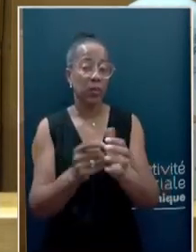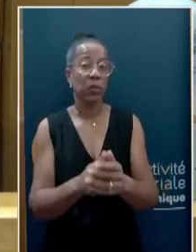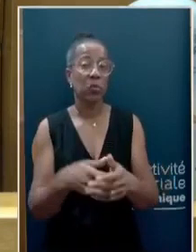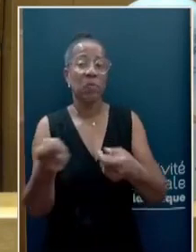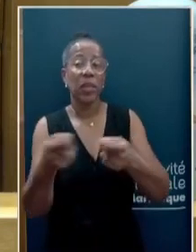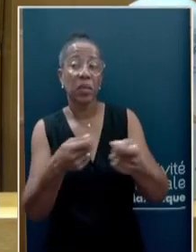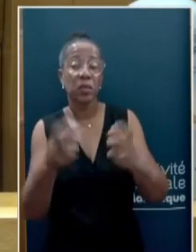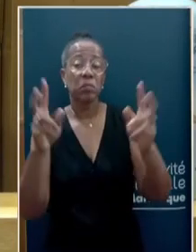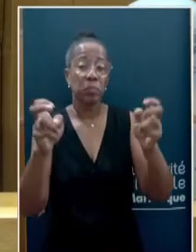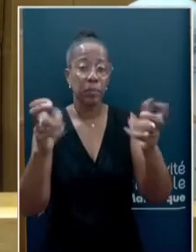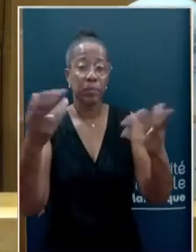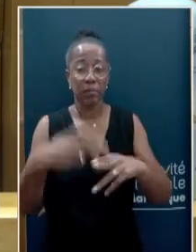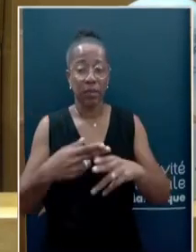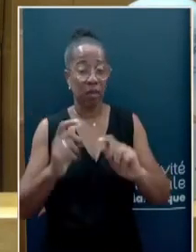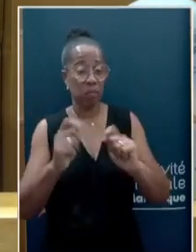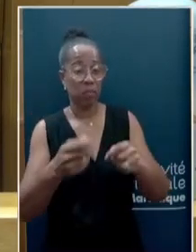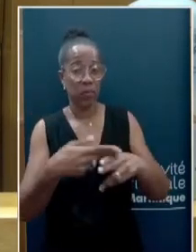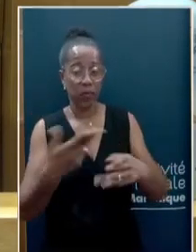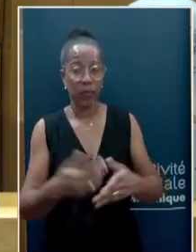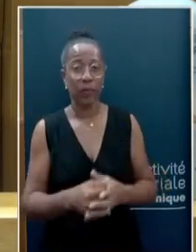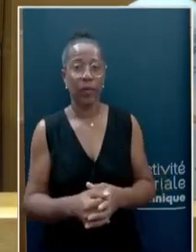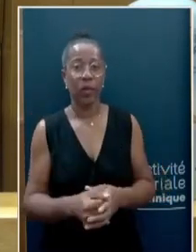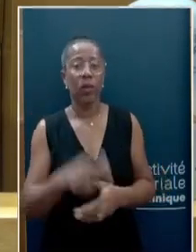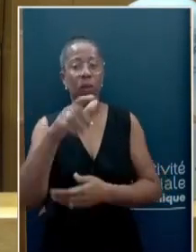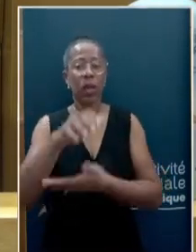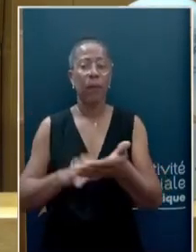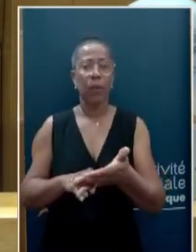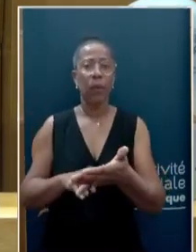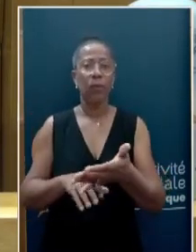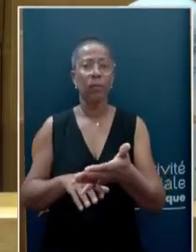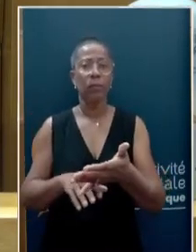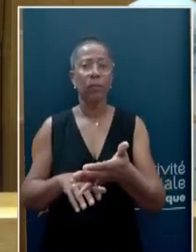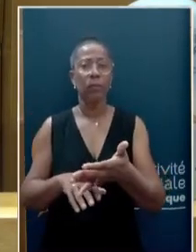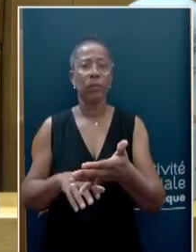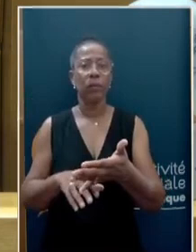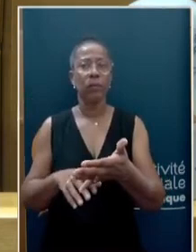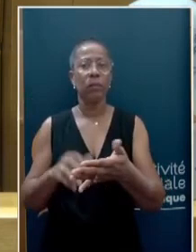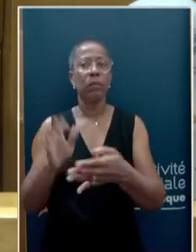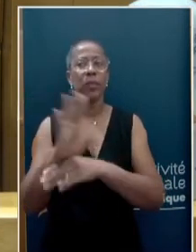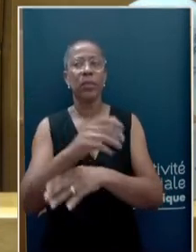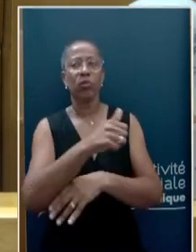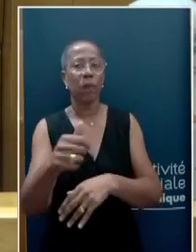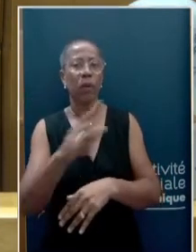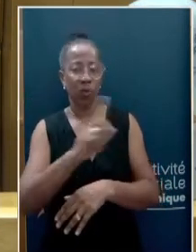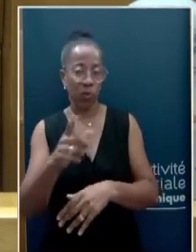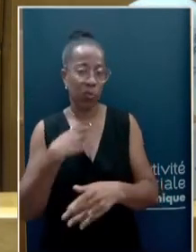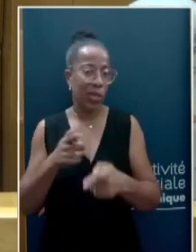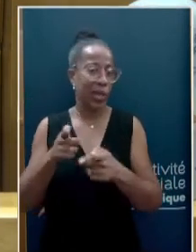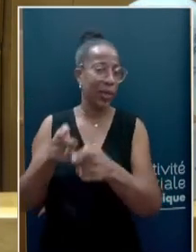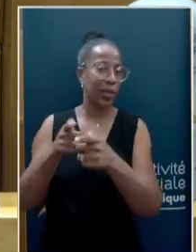maintenant, au lieu de faire son rapport, il attaque toujours. Et il ne cesse de